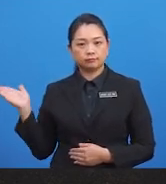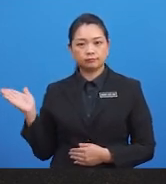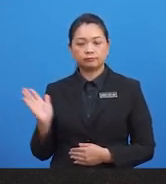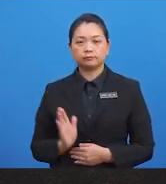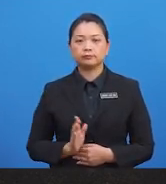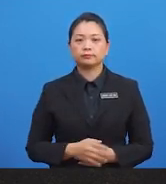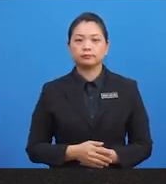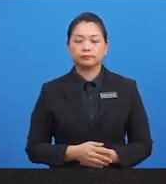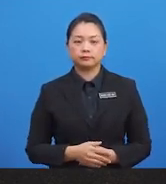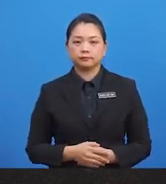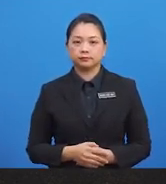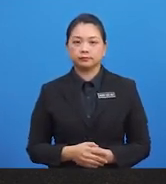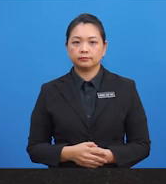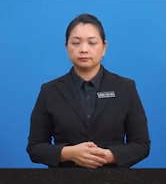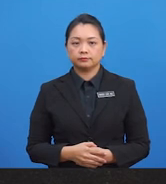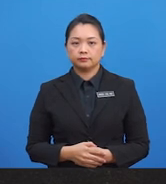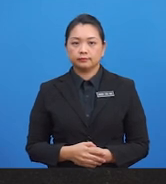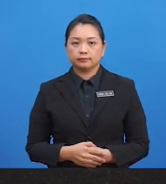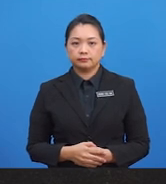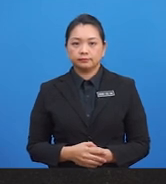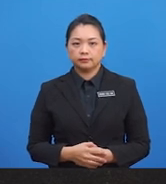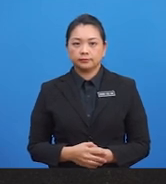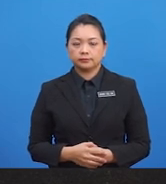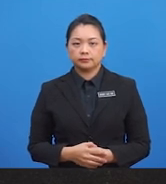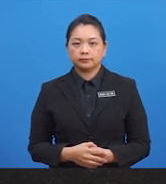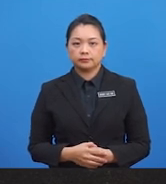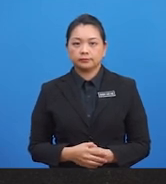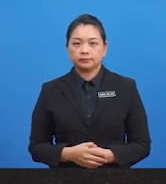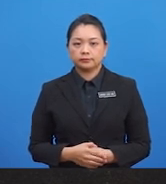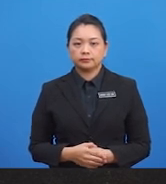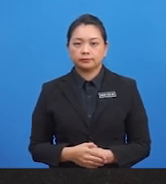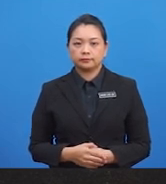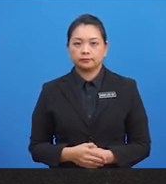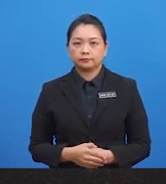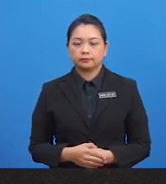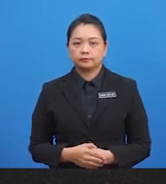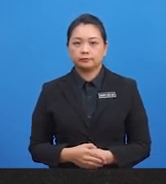dengan negatif 2 ke X sama dengan 2.